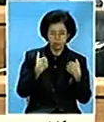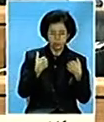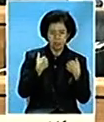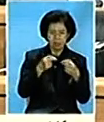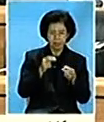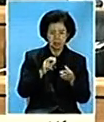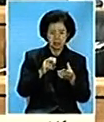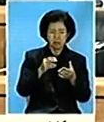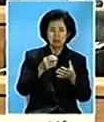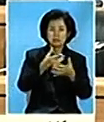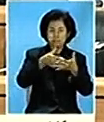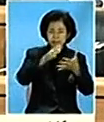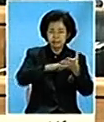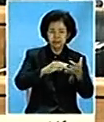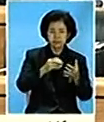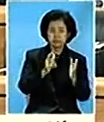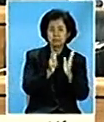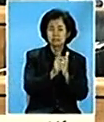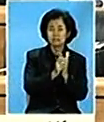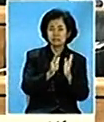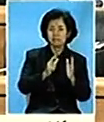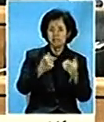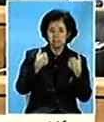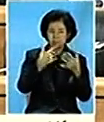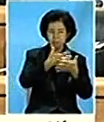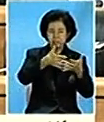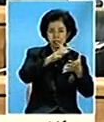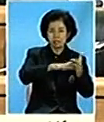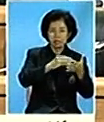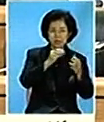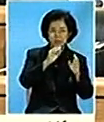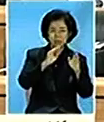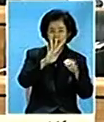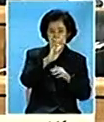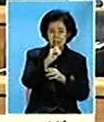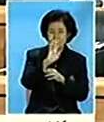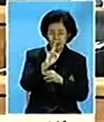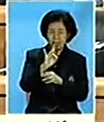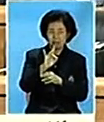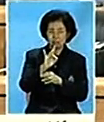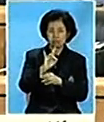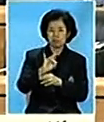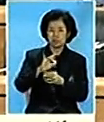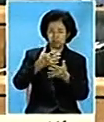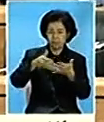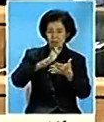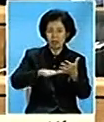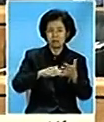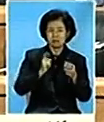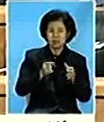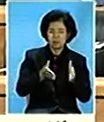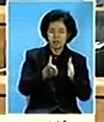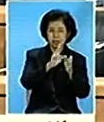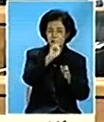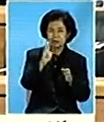ยุทธศาสตร์หลักๆแล้วก็มีแผนงาน48แผนงานด้วยกันอันนี้คือทิศทางของการที่จะใช้งบประม